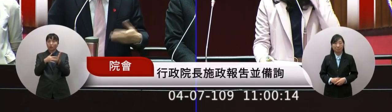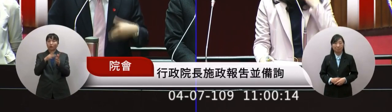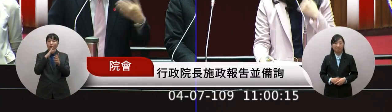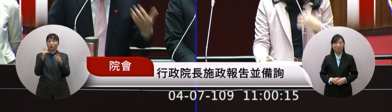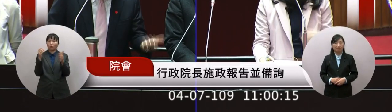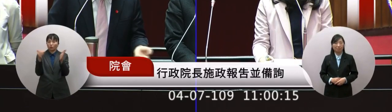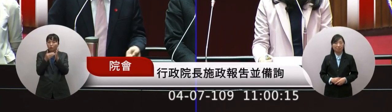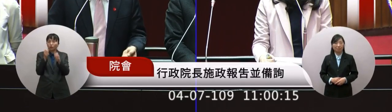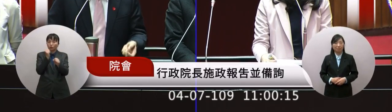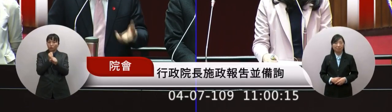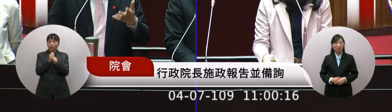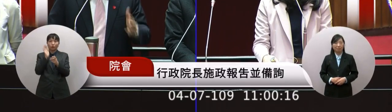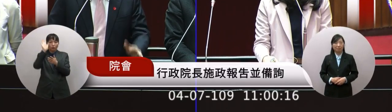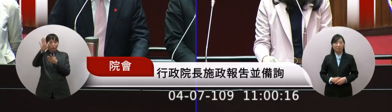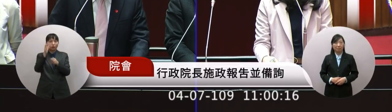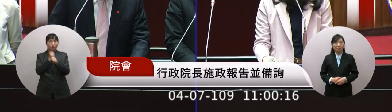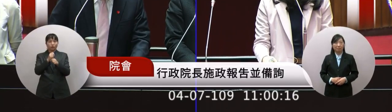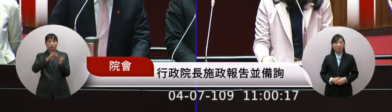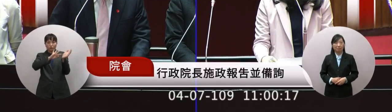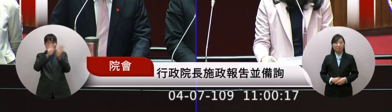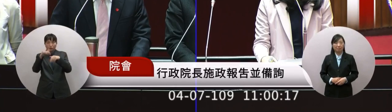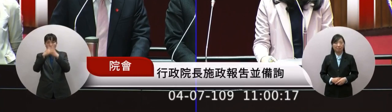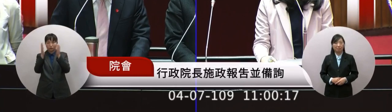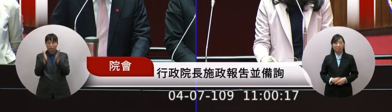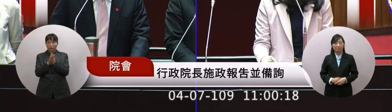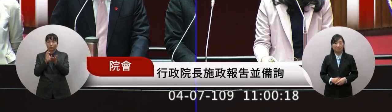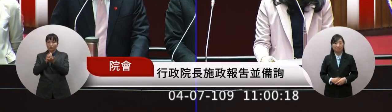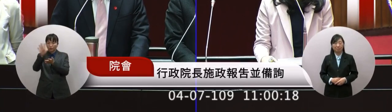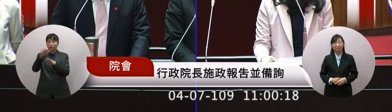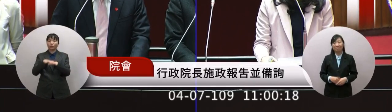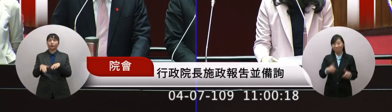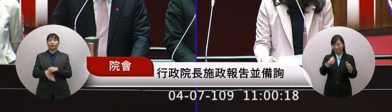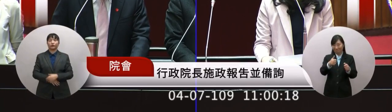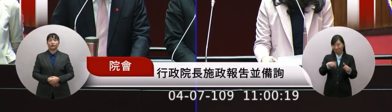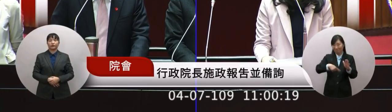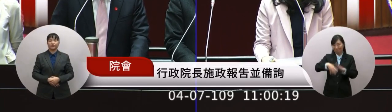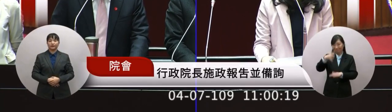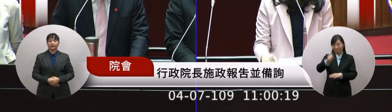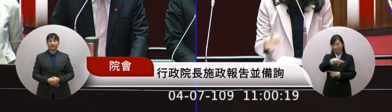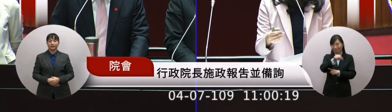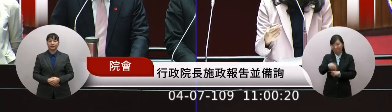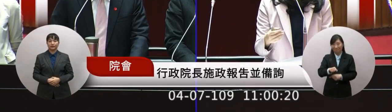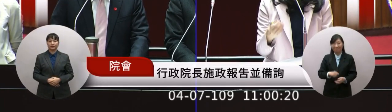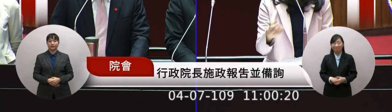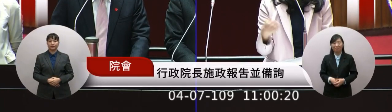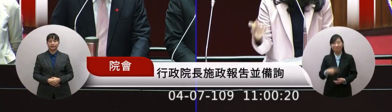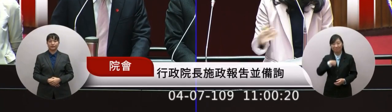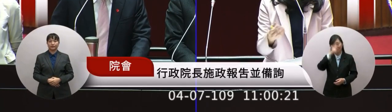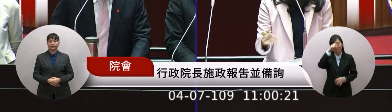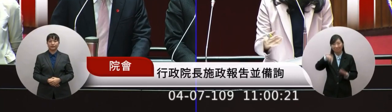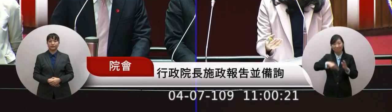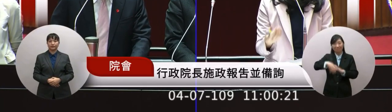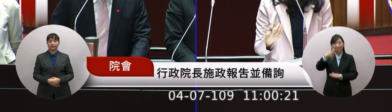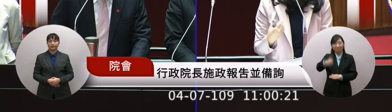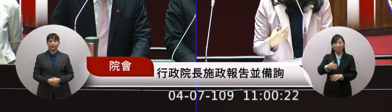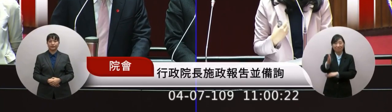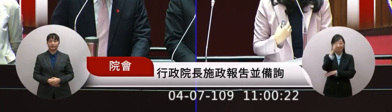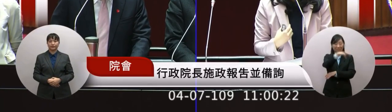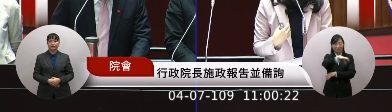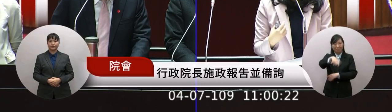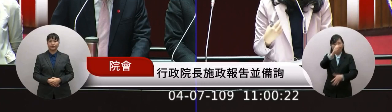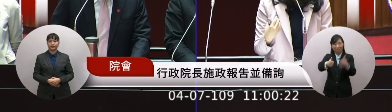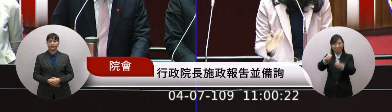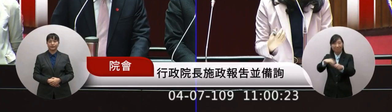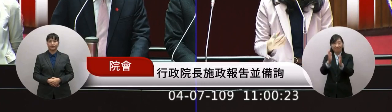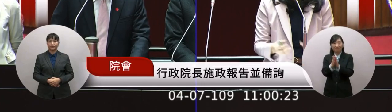将要做或将来要做的跟委员做说明。 太感谢院长的承诺了。那我也就是希望院长各部会首长都能够让